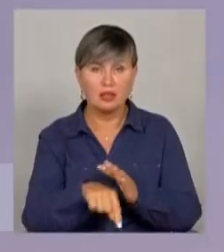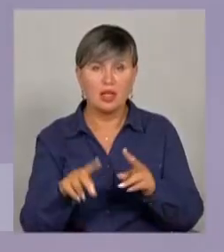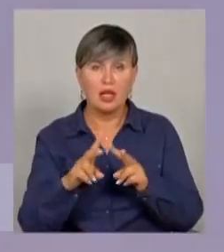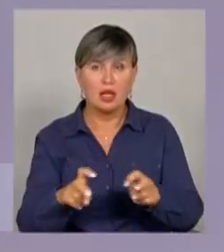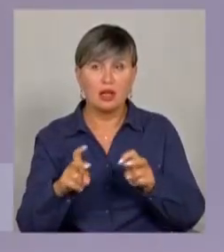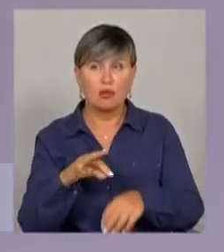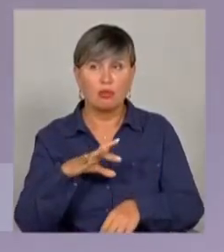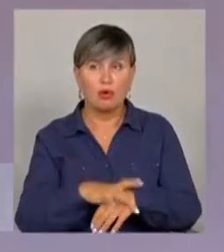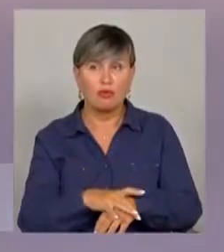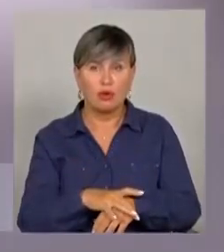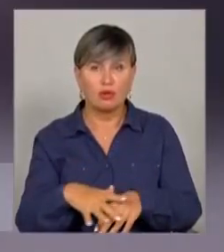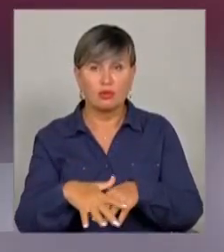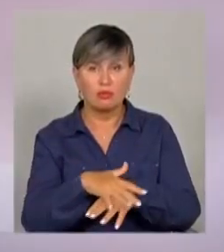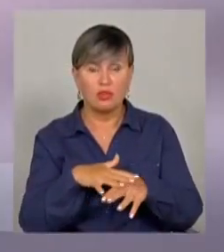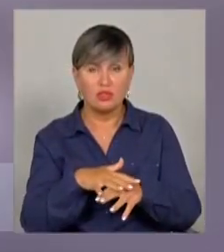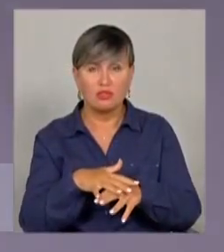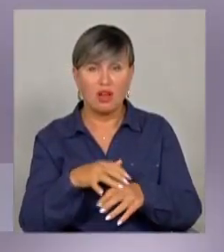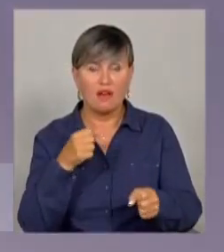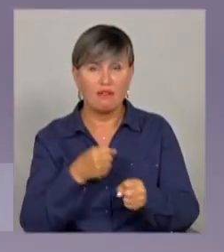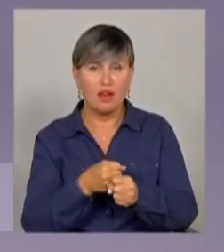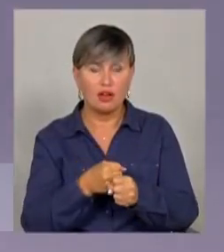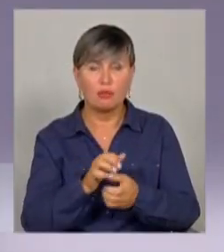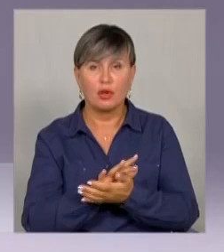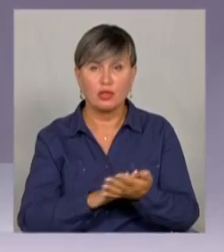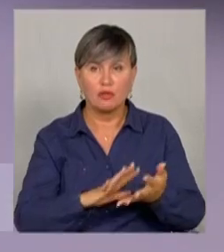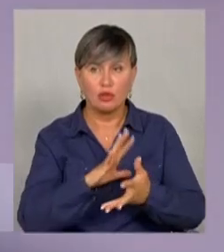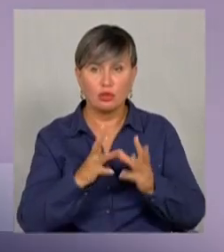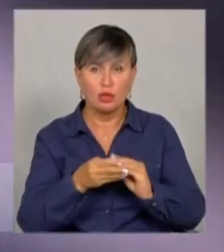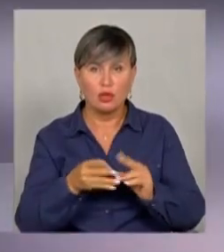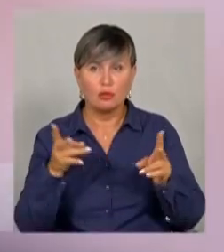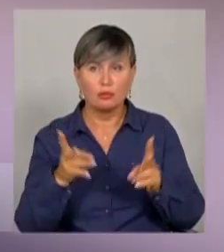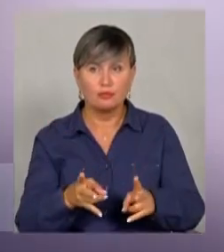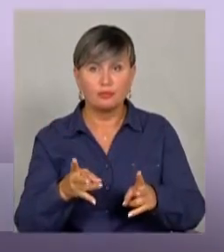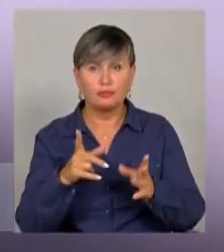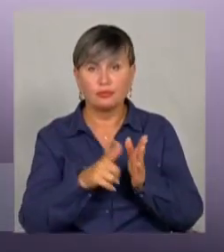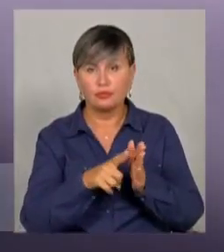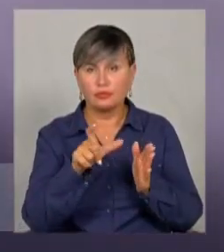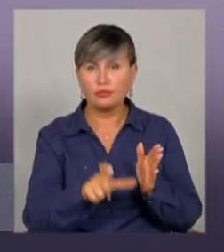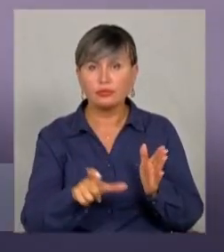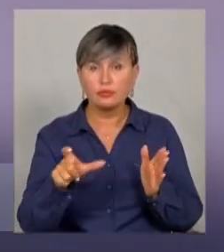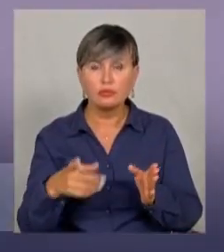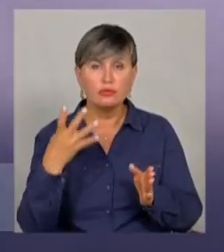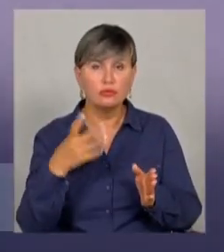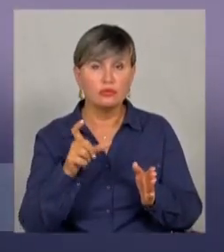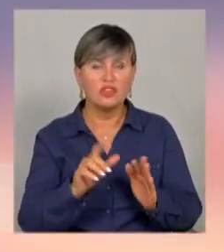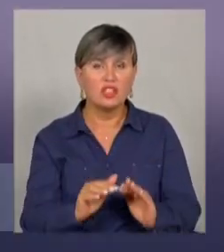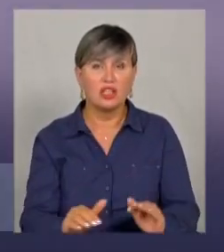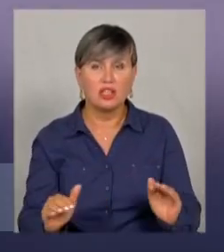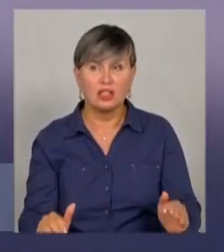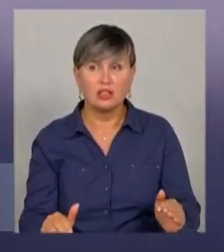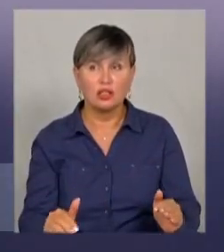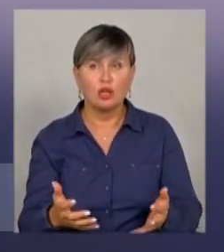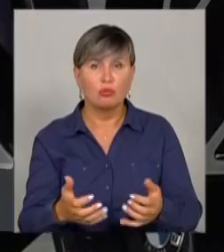Расследование по факту массовой аварии продолжается. В результате происшествия, напомню, пострадали 7 человек, 4 из них – дети.